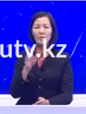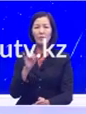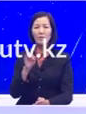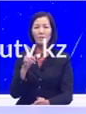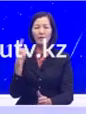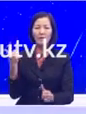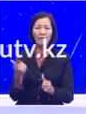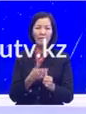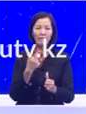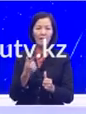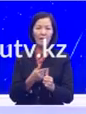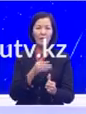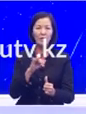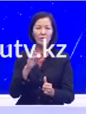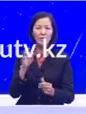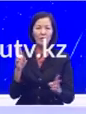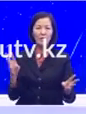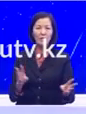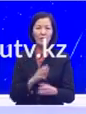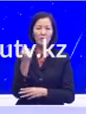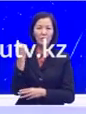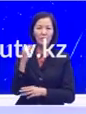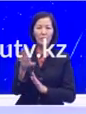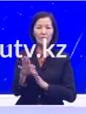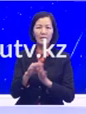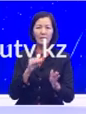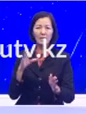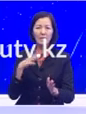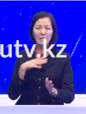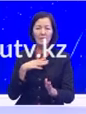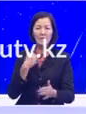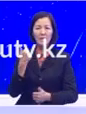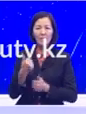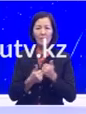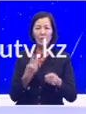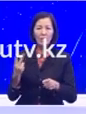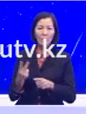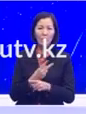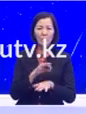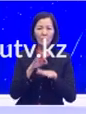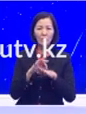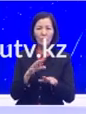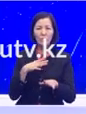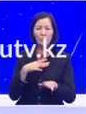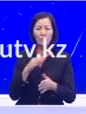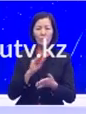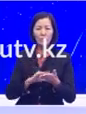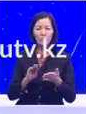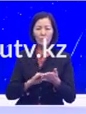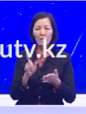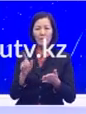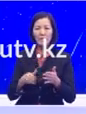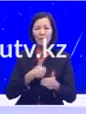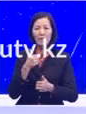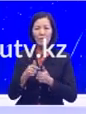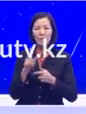Бейсен Құранбек атындағы жігер сыйлығының жеңімпаздары анықталды. Аталмыш байқау биыл екінші рет ұйымдастырылып отыр. Журналистер бәйгесіне